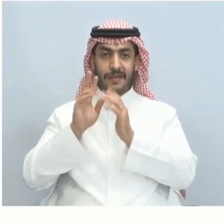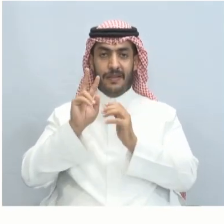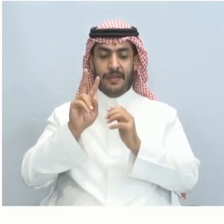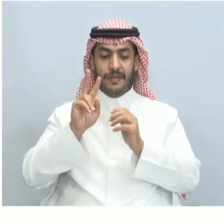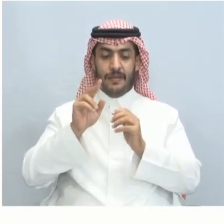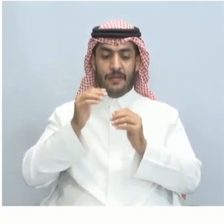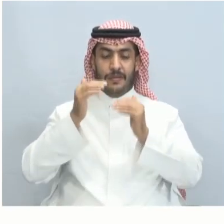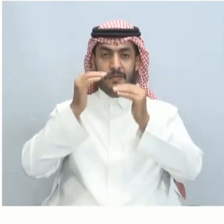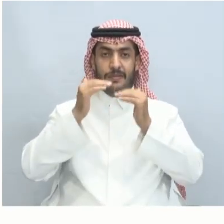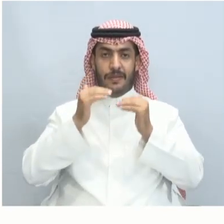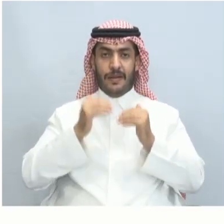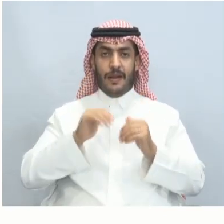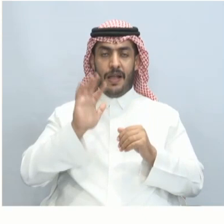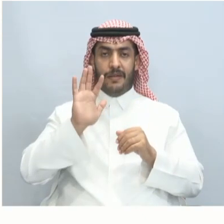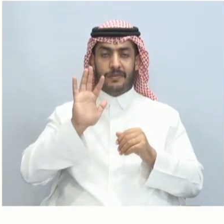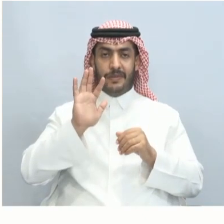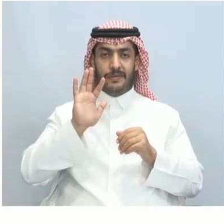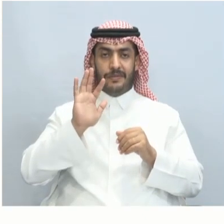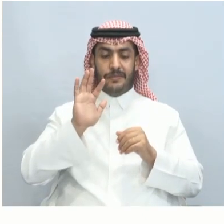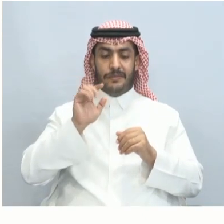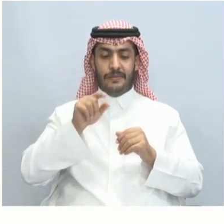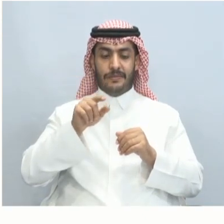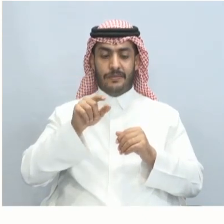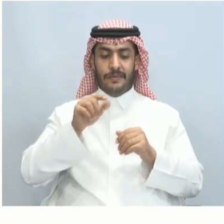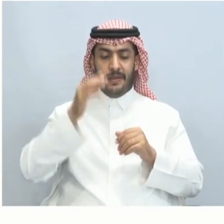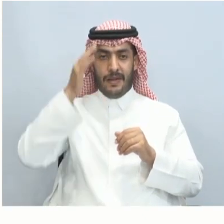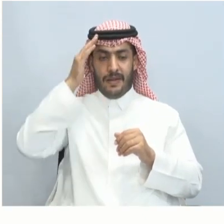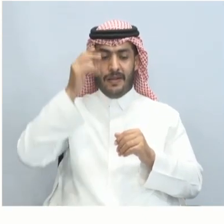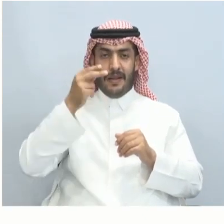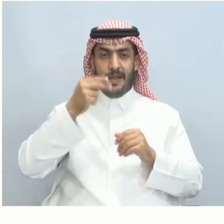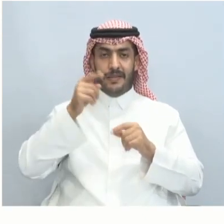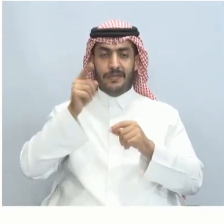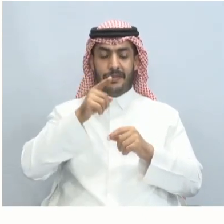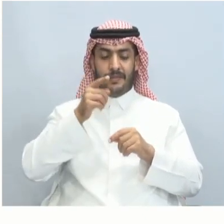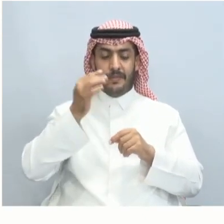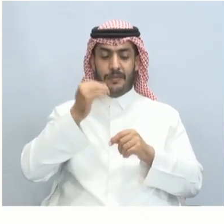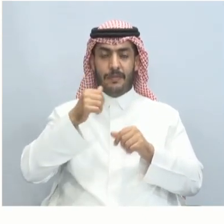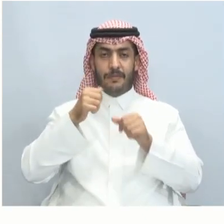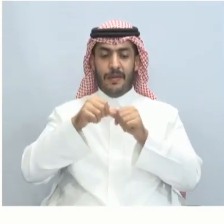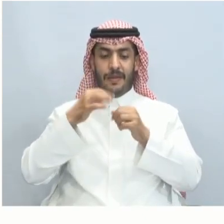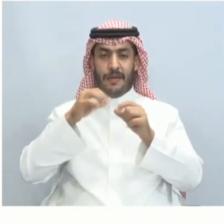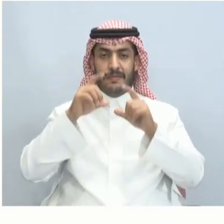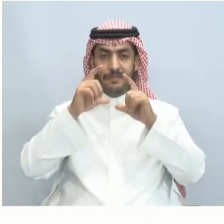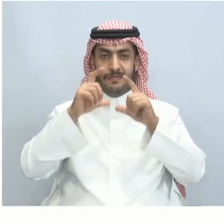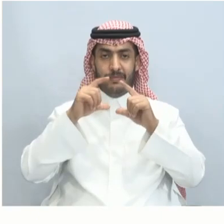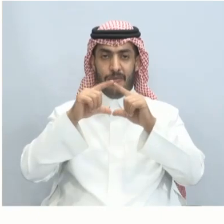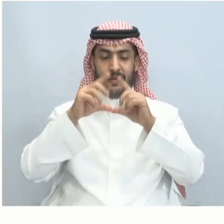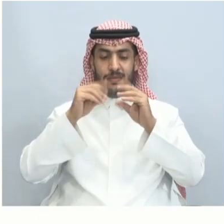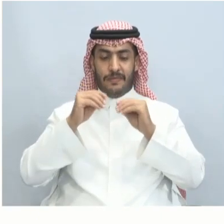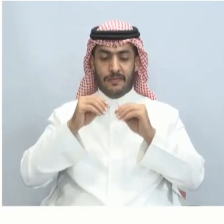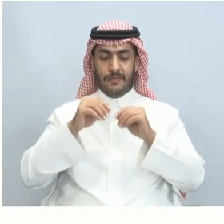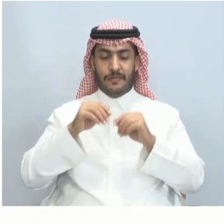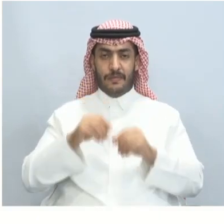بانسحاب خمس وحدات الى اسفل فاصبح هنا الراس الجديد عين شرطه وكذلك لبقيه الرؤوس